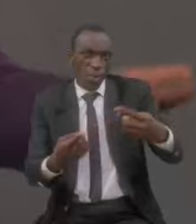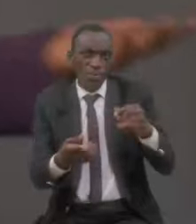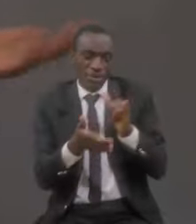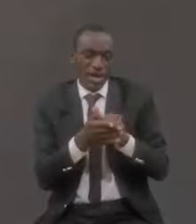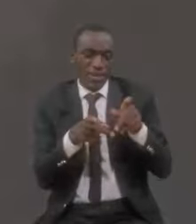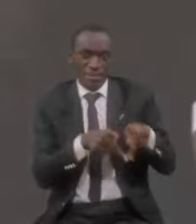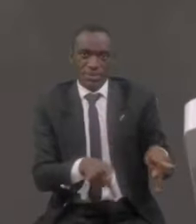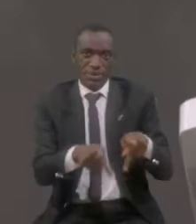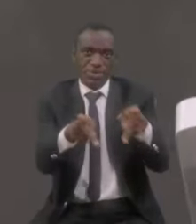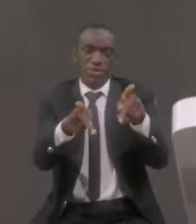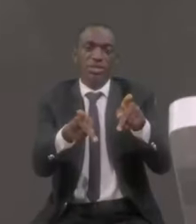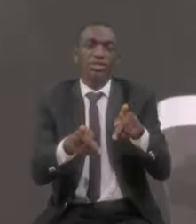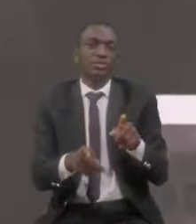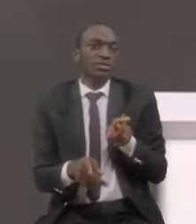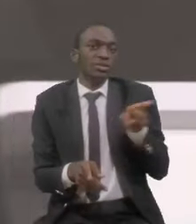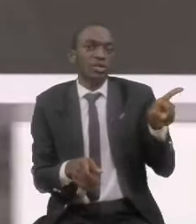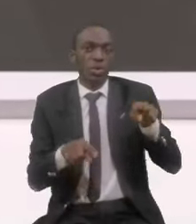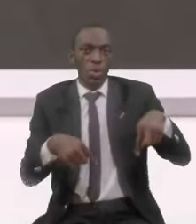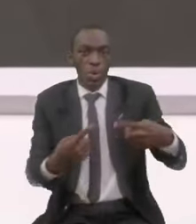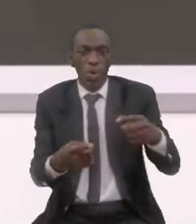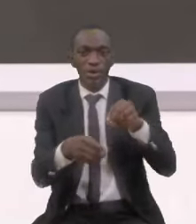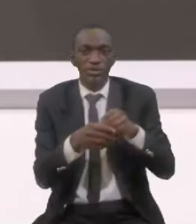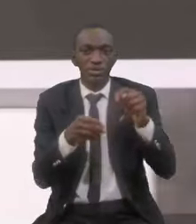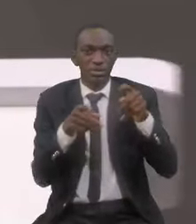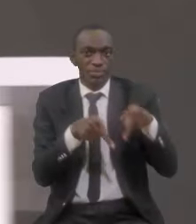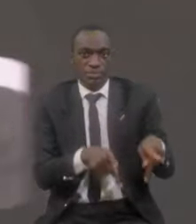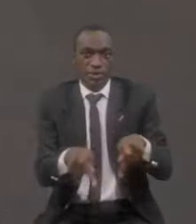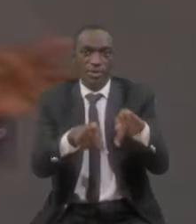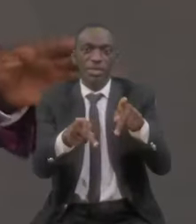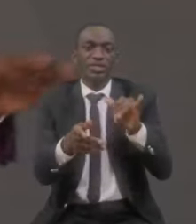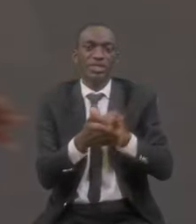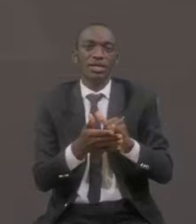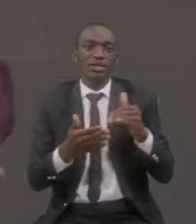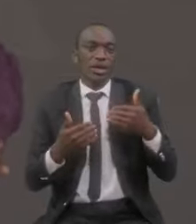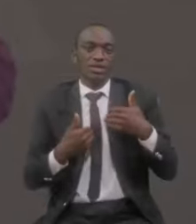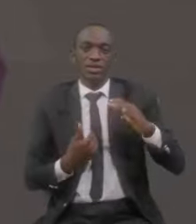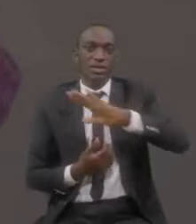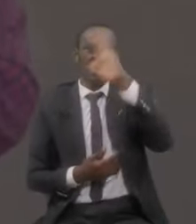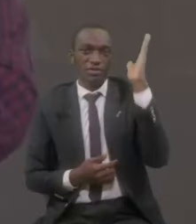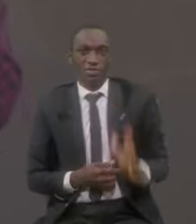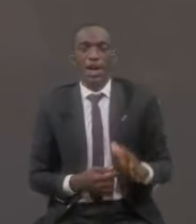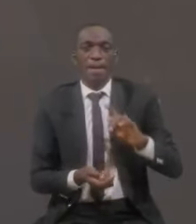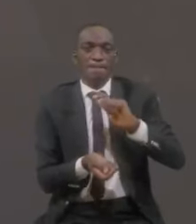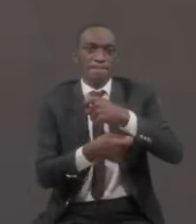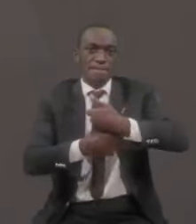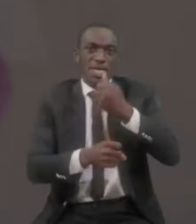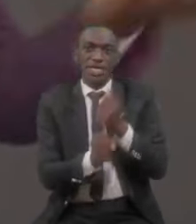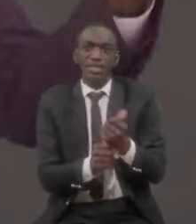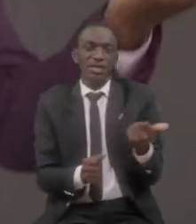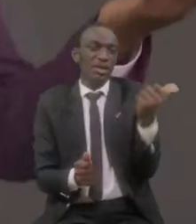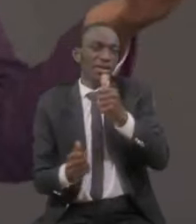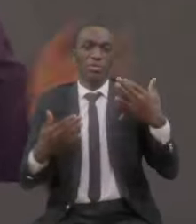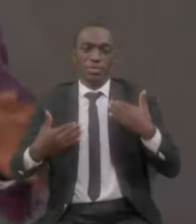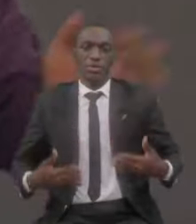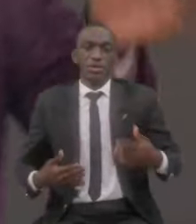Ils suivent ce mauvais chemin et ils vont dans la direction qui n'a jamais fait de quelqu'un une